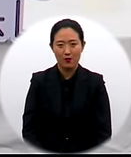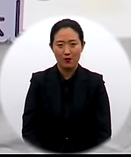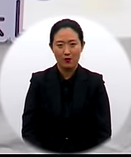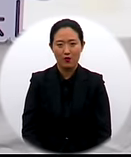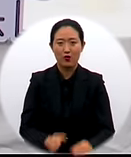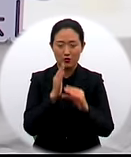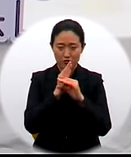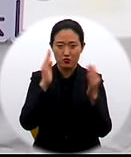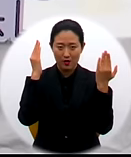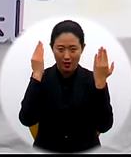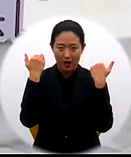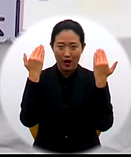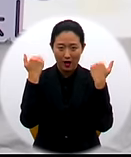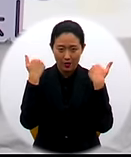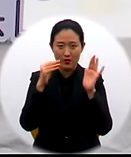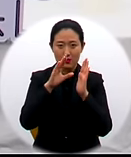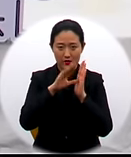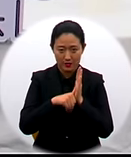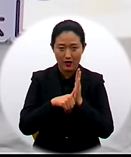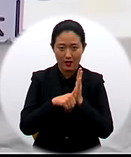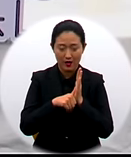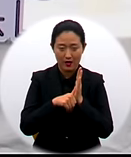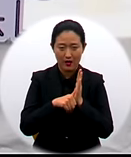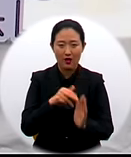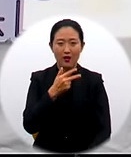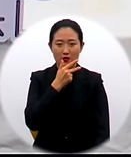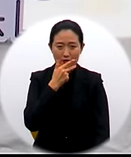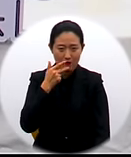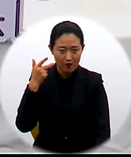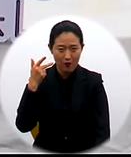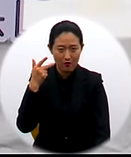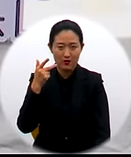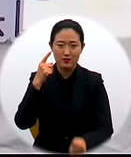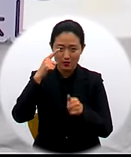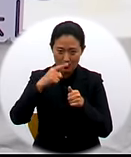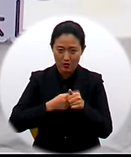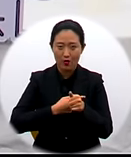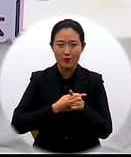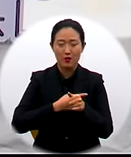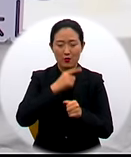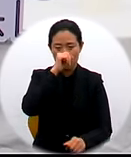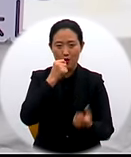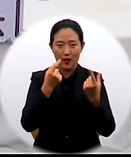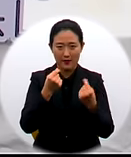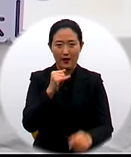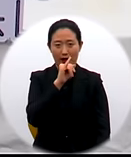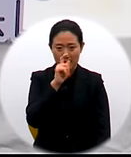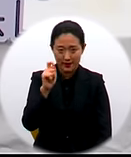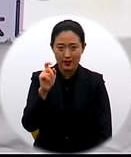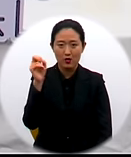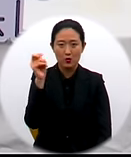하고 중학교쯤 돼서는 코딩 언어를 좀 익숙하게 다뤘으면 좋겠다는 생각을 하고 있기 때문이에요. 특히